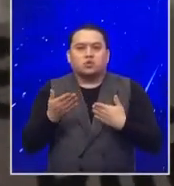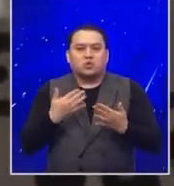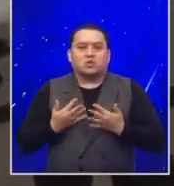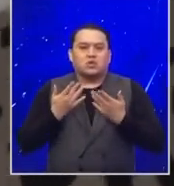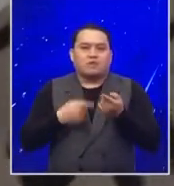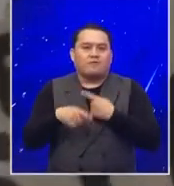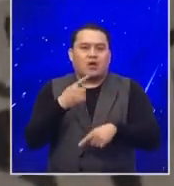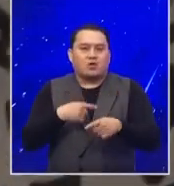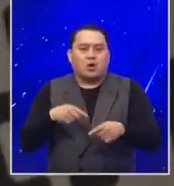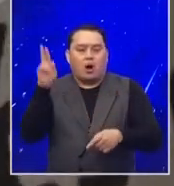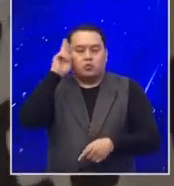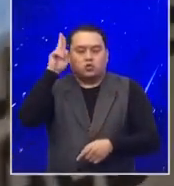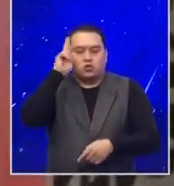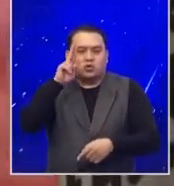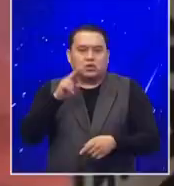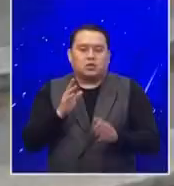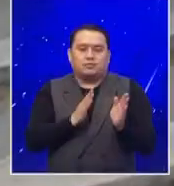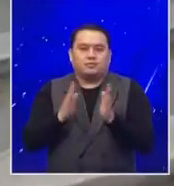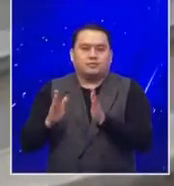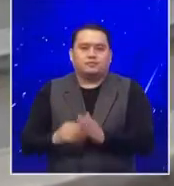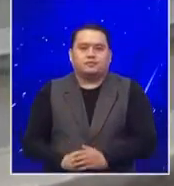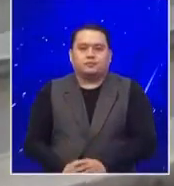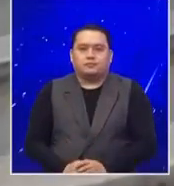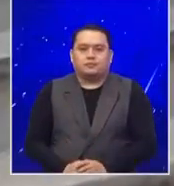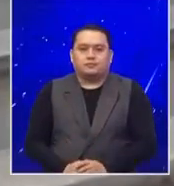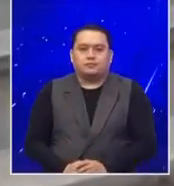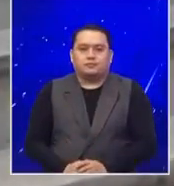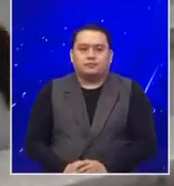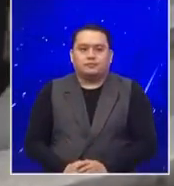требуя вернуть очное обучение.